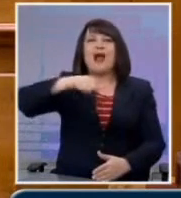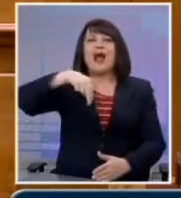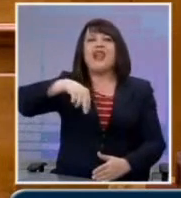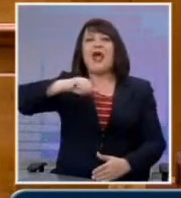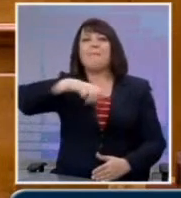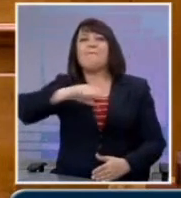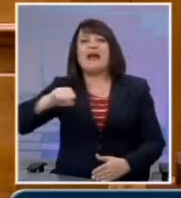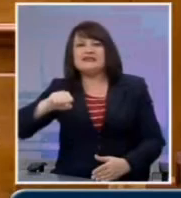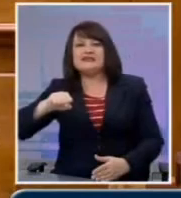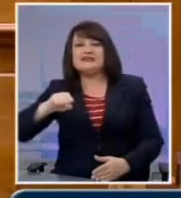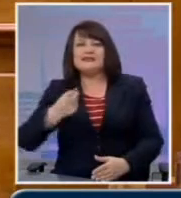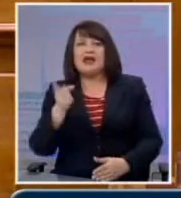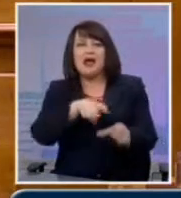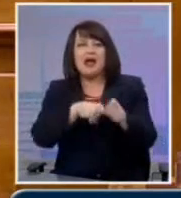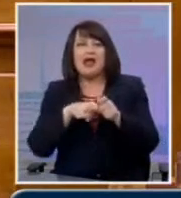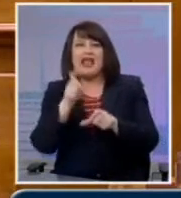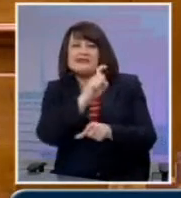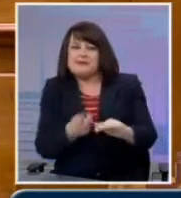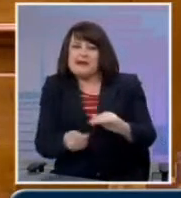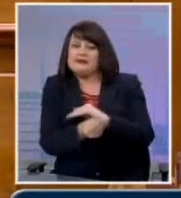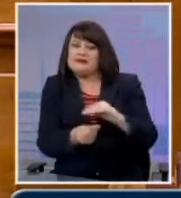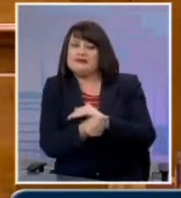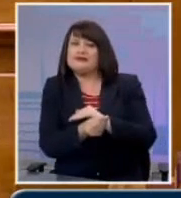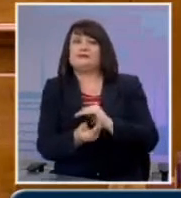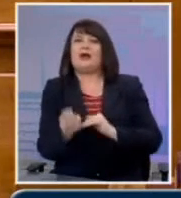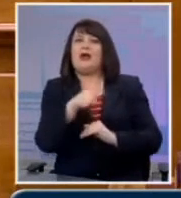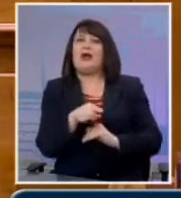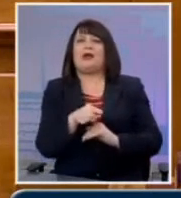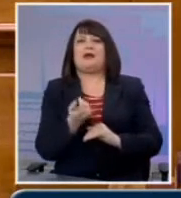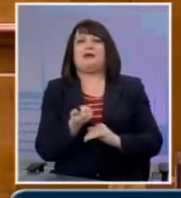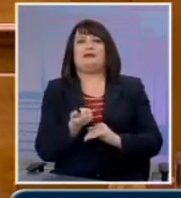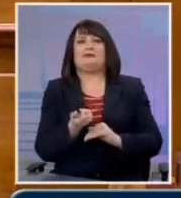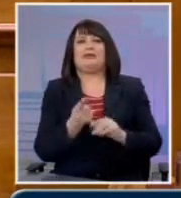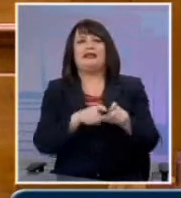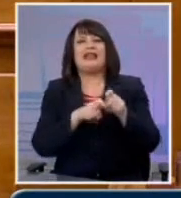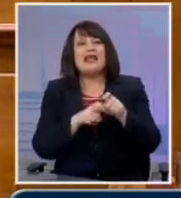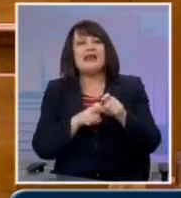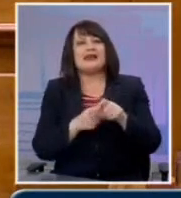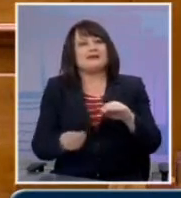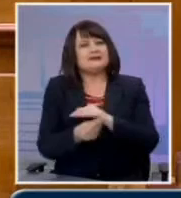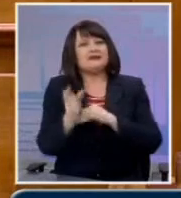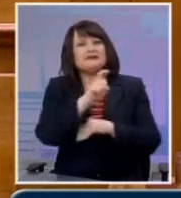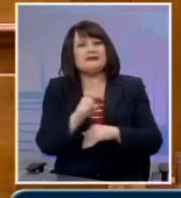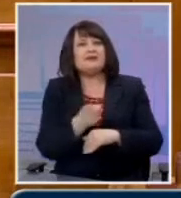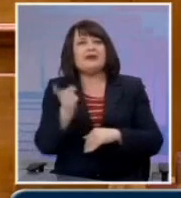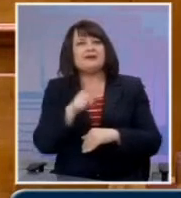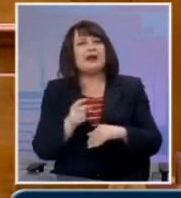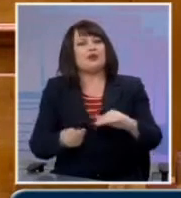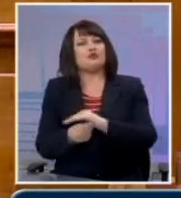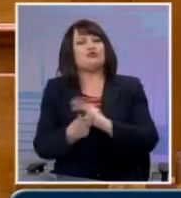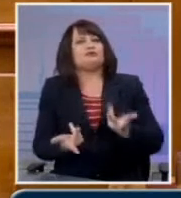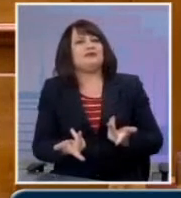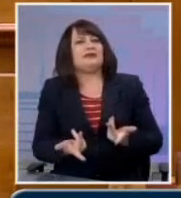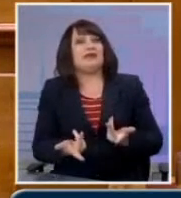παίρνανε μίζες από τα εξοπλιστικά και από τη Siemens. Και αυτούς πρέπει να αντιμετωπίσουμε. Και θα χαρώ πάρα πολύ εάν σε αυτή την